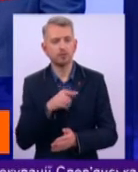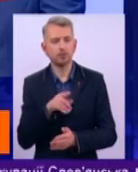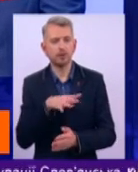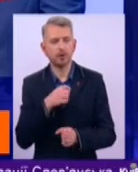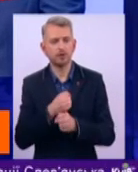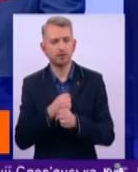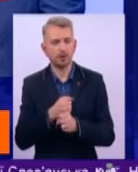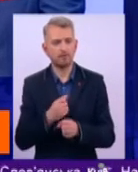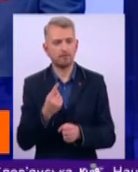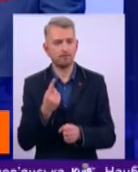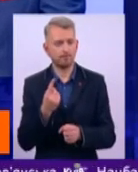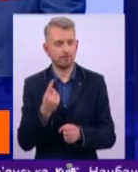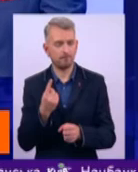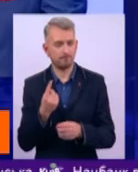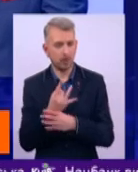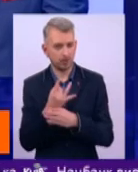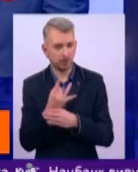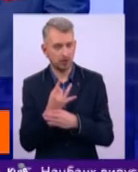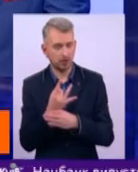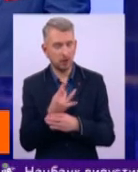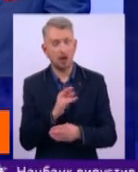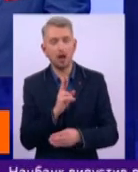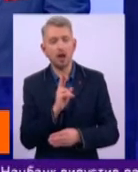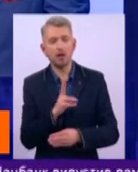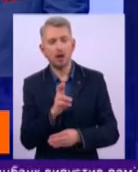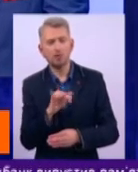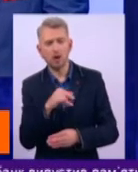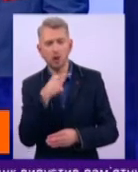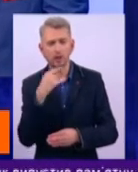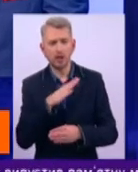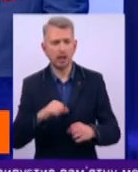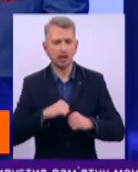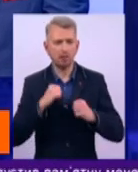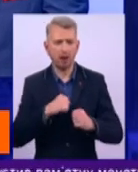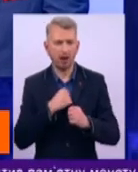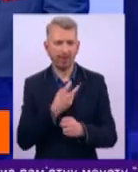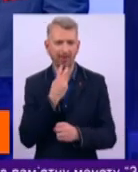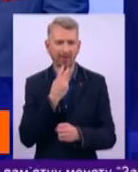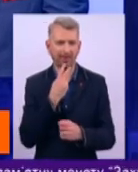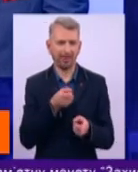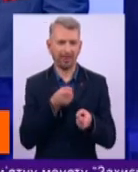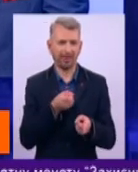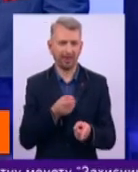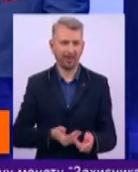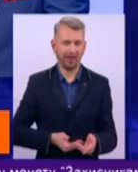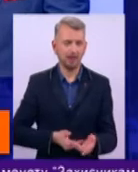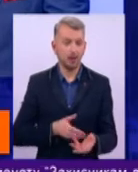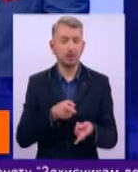зроблена вперше. І якби росіяни не намагалися глузувати з цього процесу, насправді у них